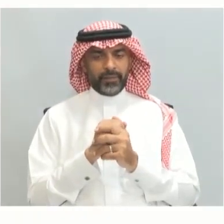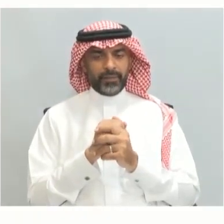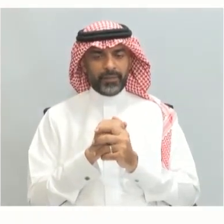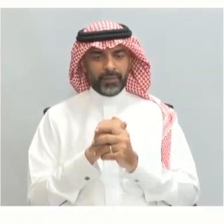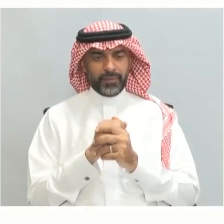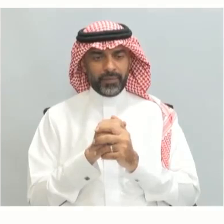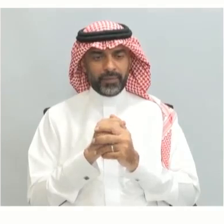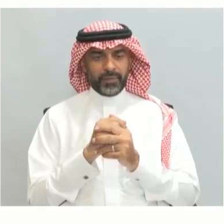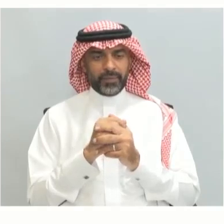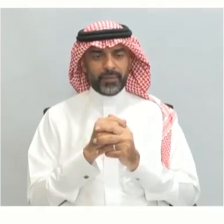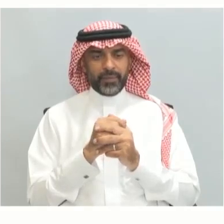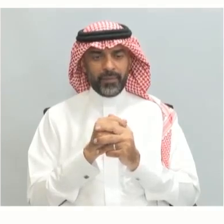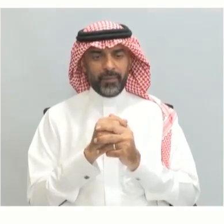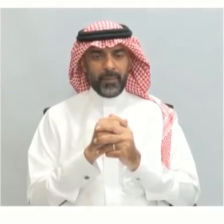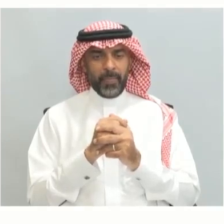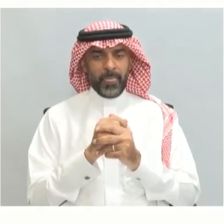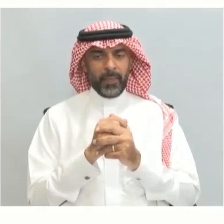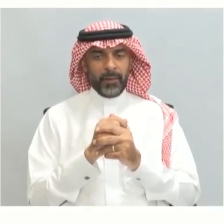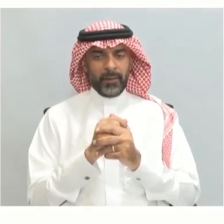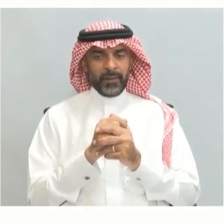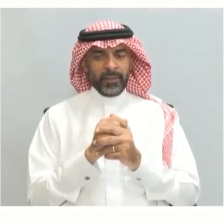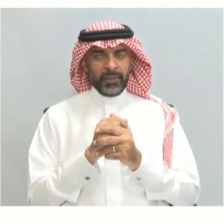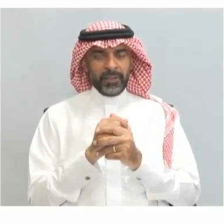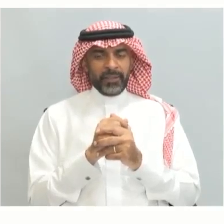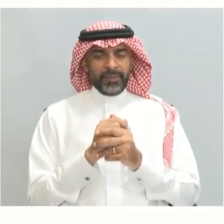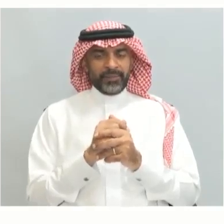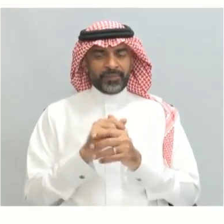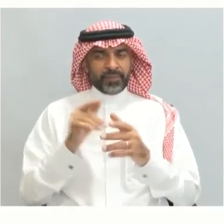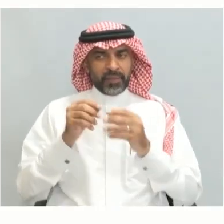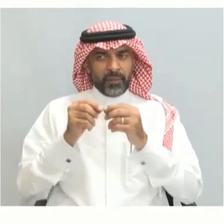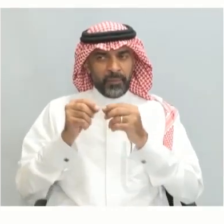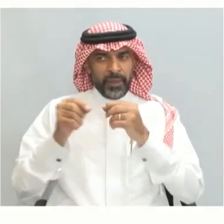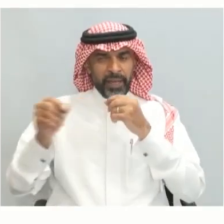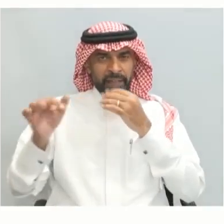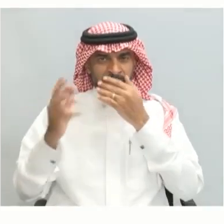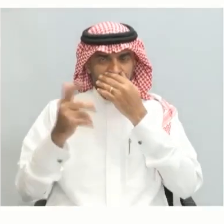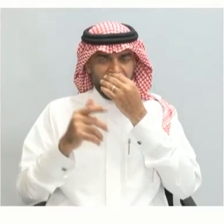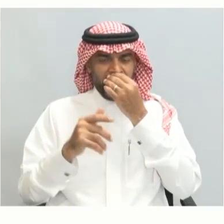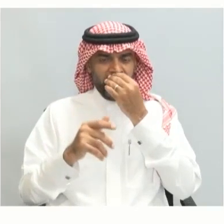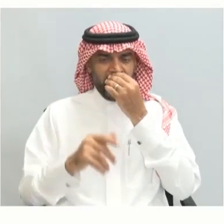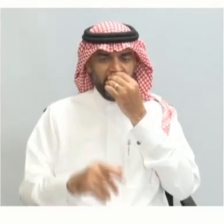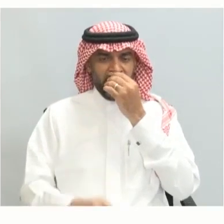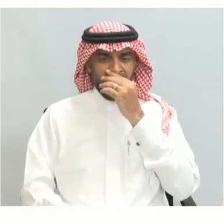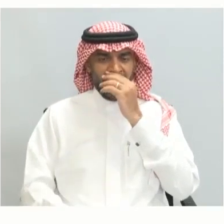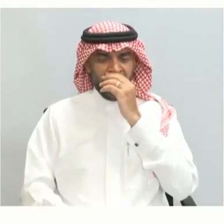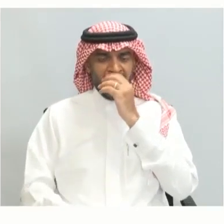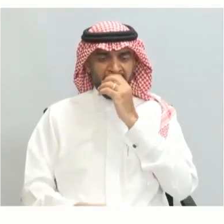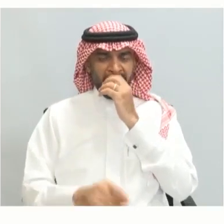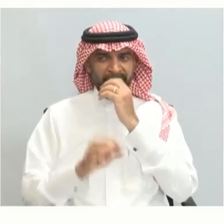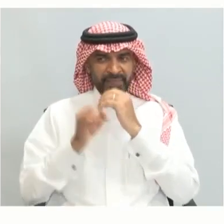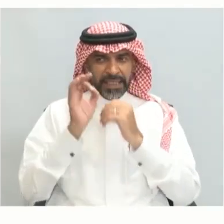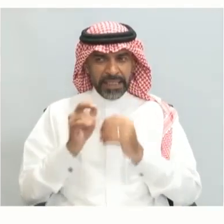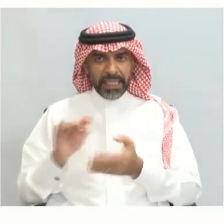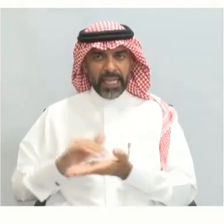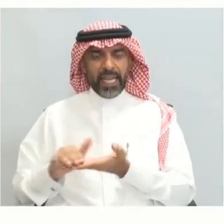تمثله هذه الظواهر من ابعاد تتناسب مع ابعادها الحقيقيه